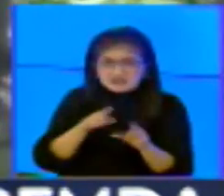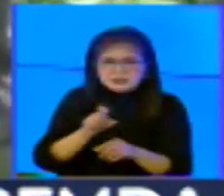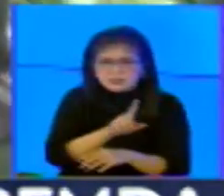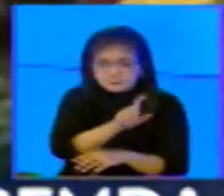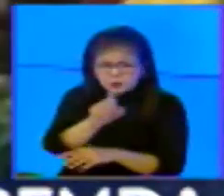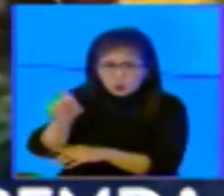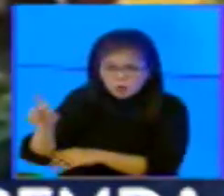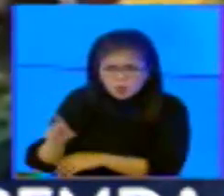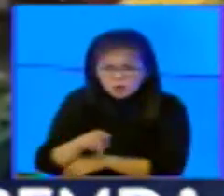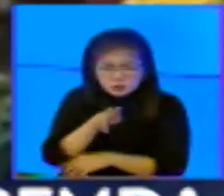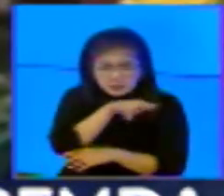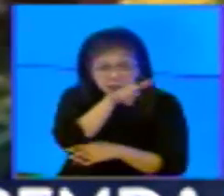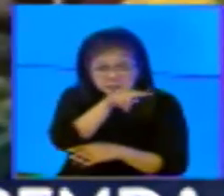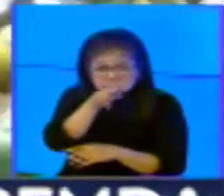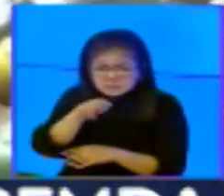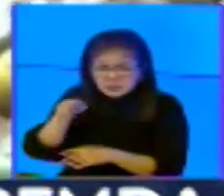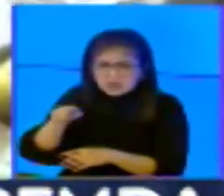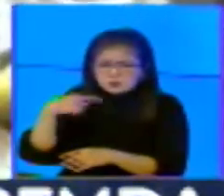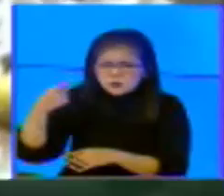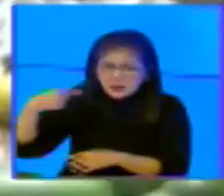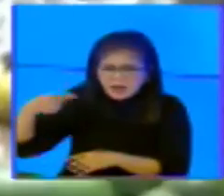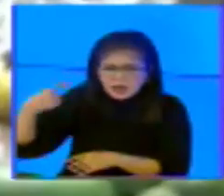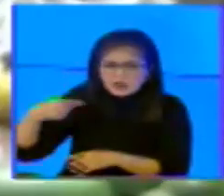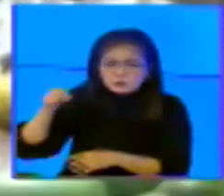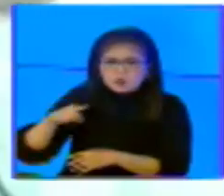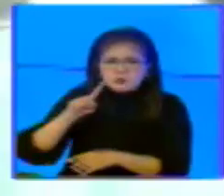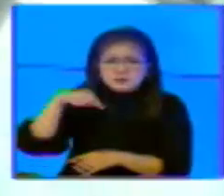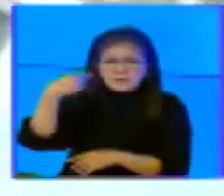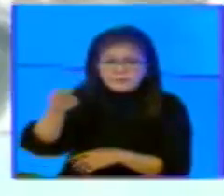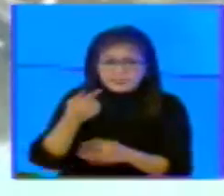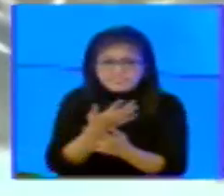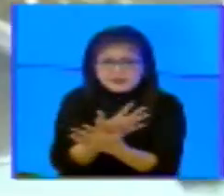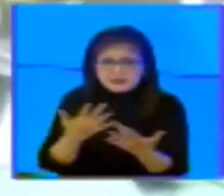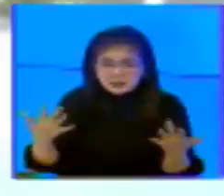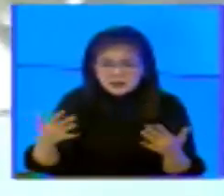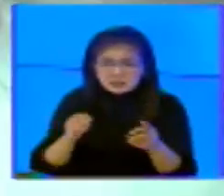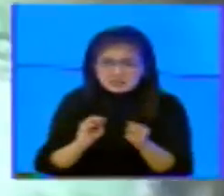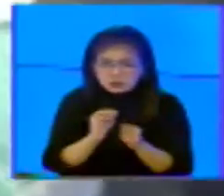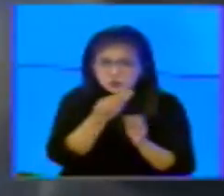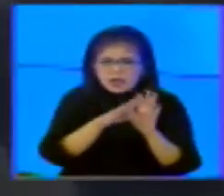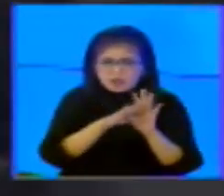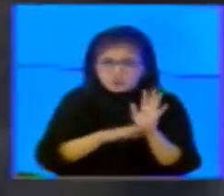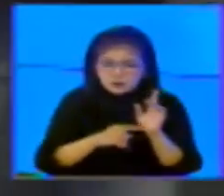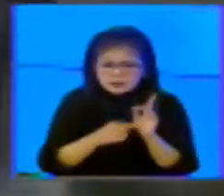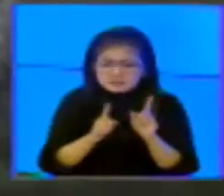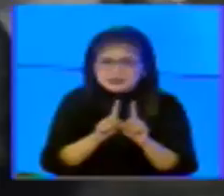akan terus dilakukan hingga warga melaksanakan himbauan pemerintah terkait physical distancing dan berkegiatan